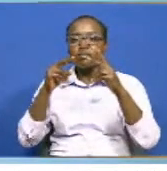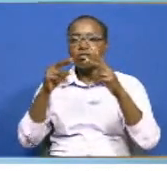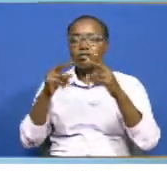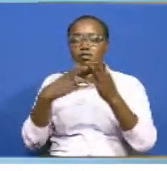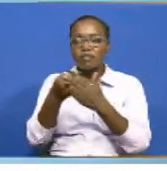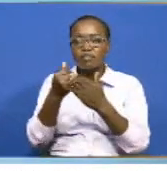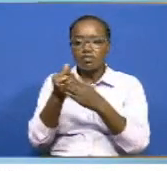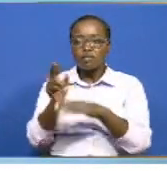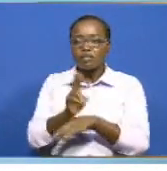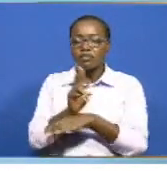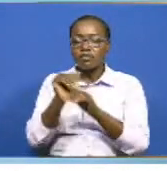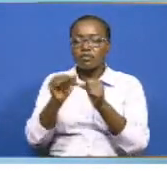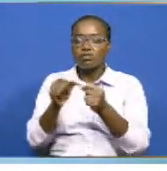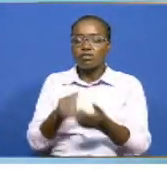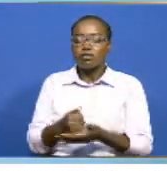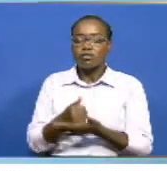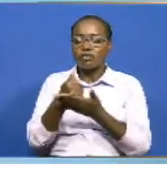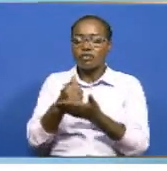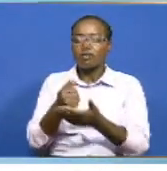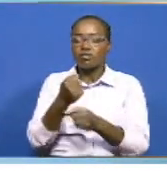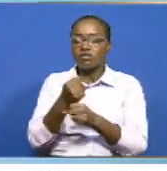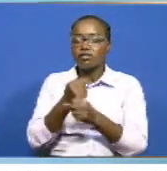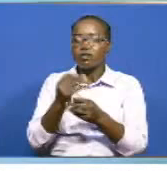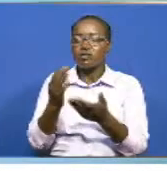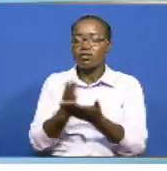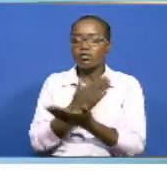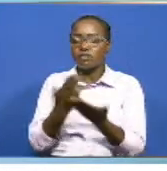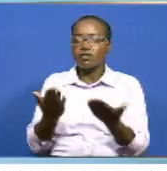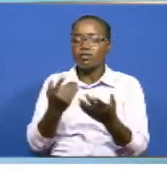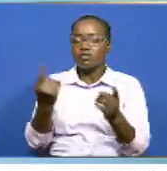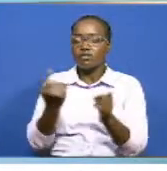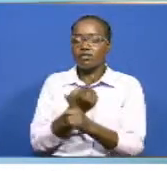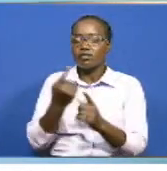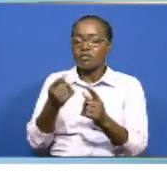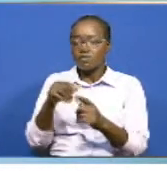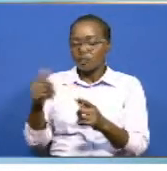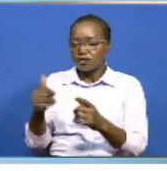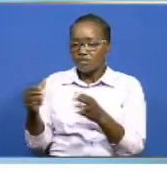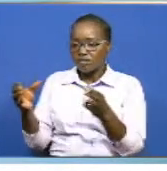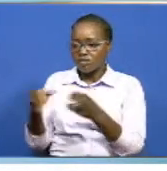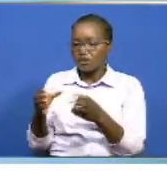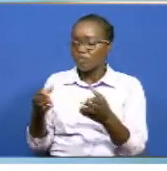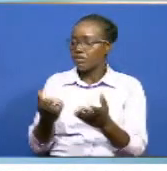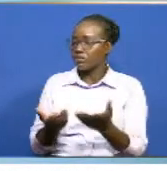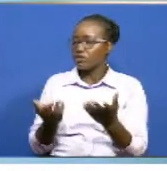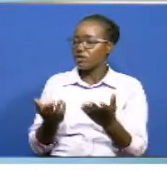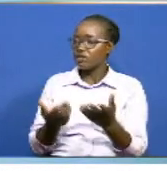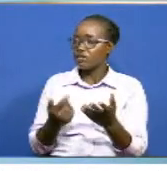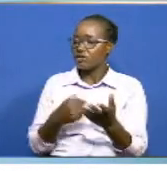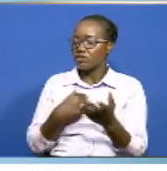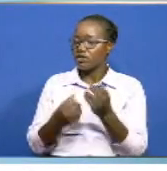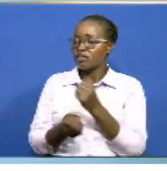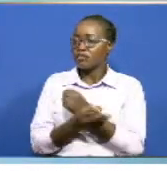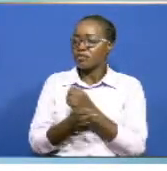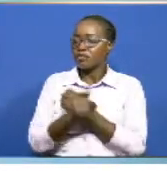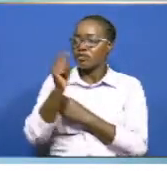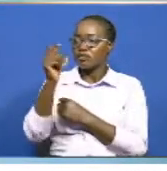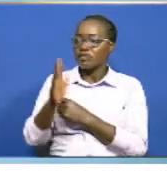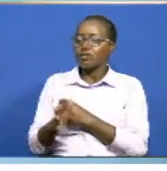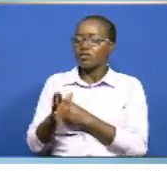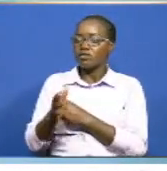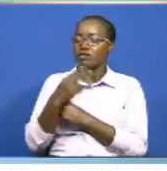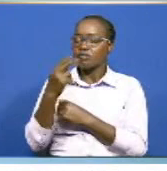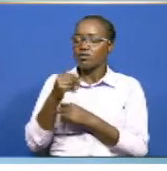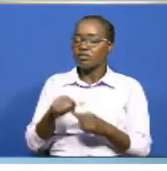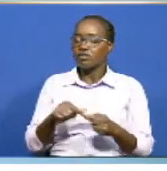hela ambazo zingesaidia kufanya kitu kingine kwa ofisi ama kwa kampuni. So mimi ningeshauri wa Kenya ambao